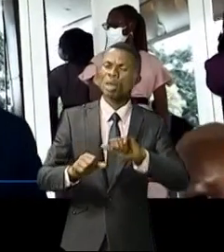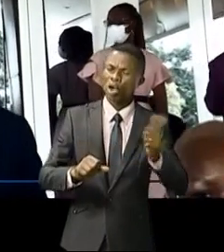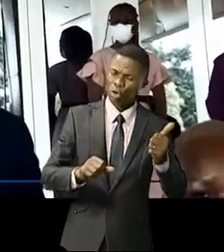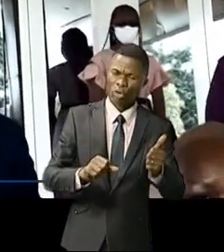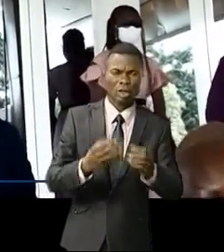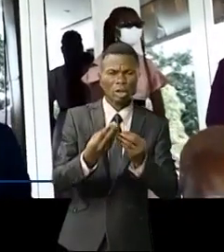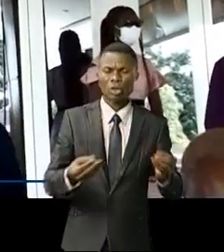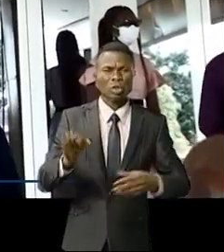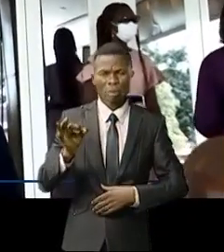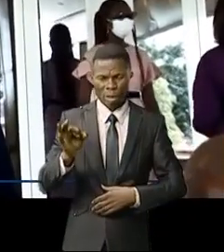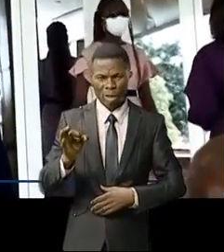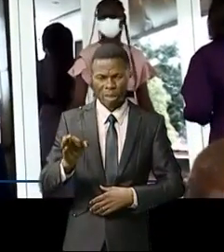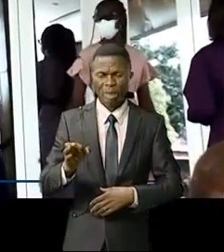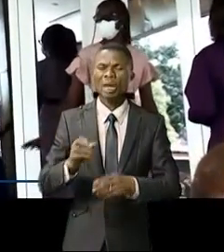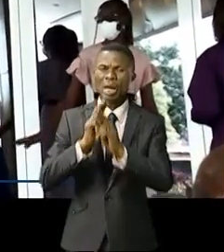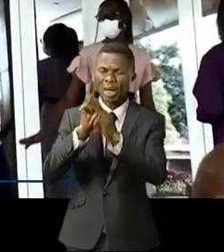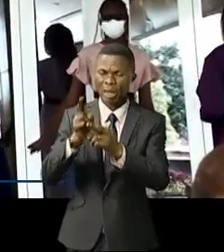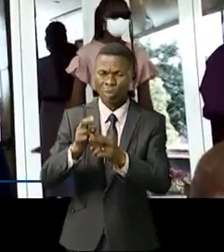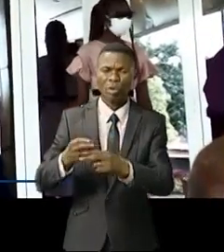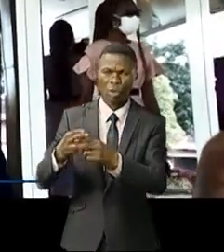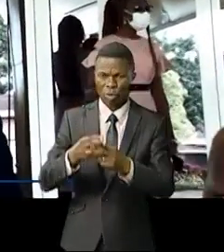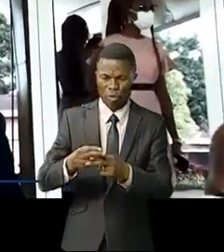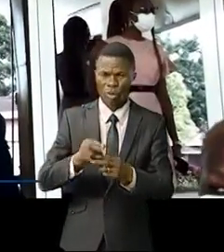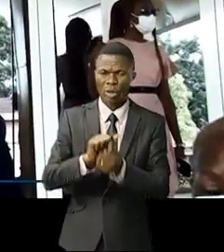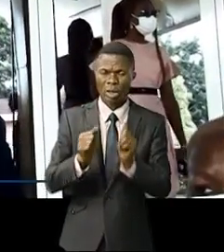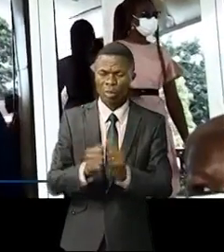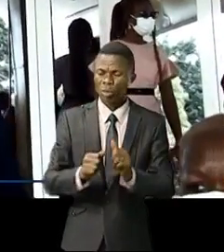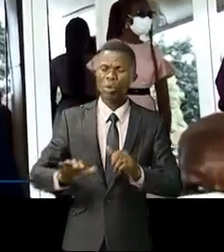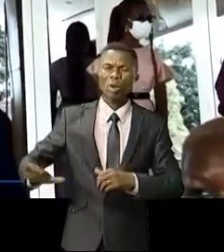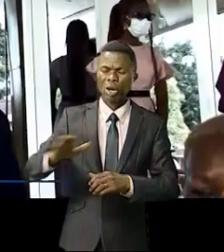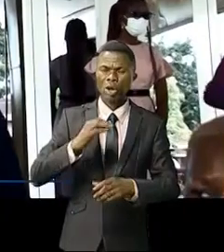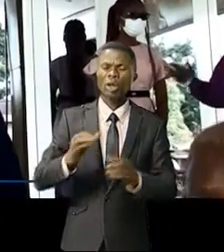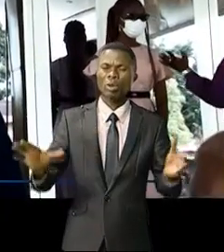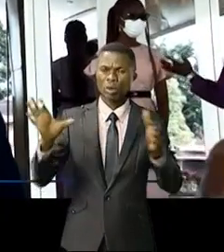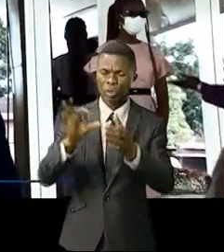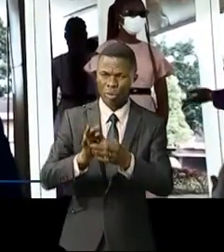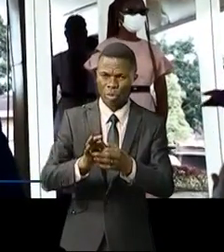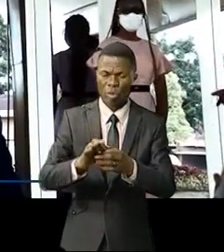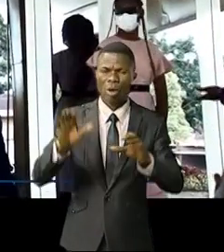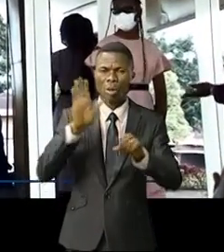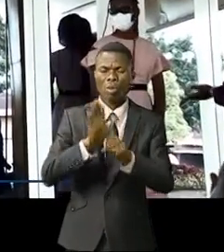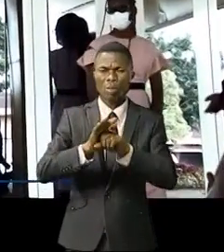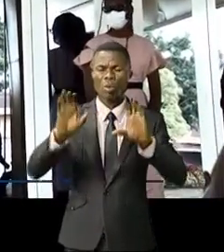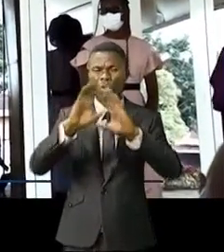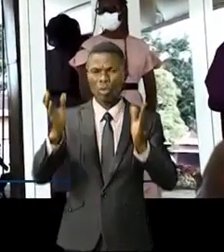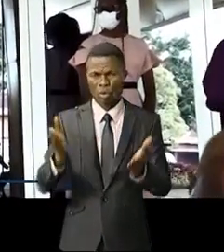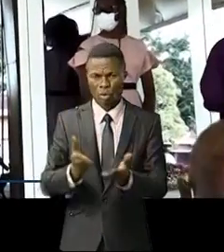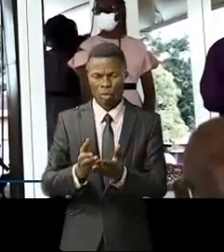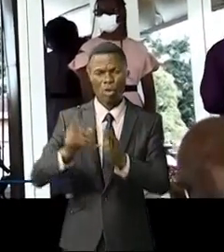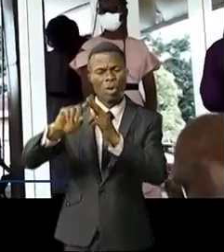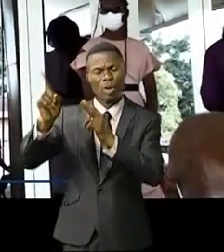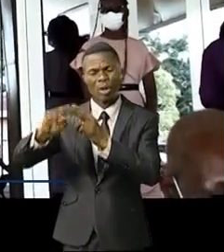une réponse sécuritaire, c'est aussi une réponse en ce qui concerne notamment les efforts de réconciliation des communautés. J'ai cité à cet